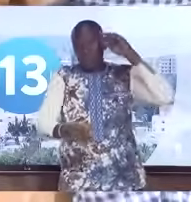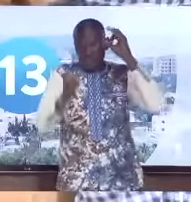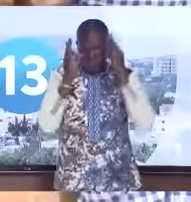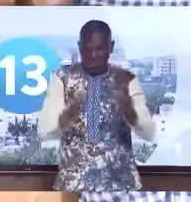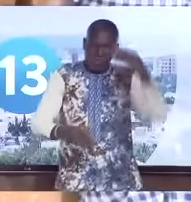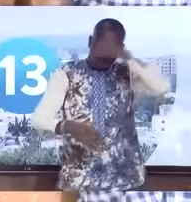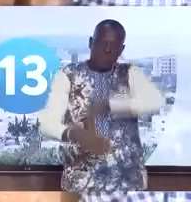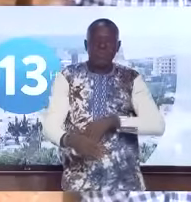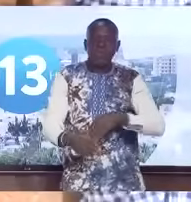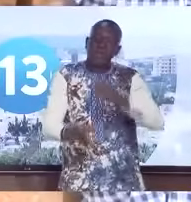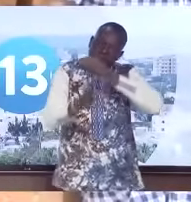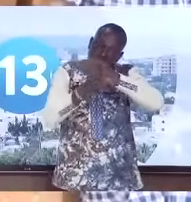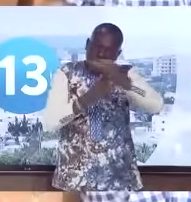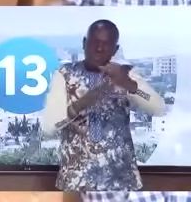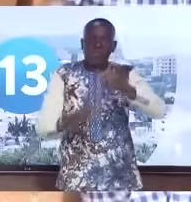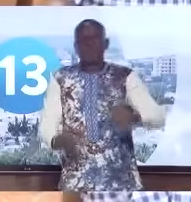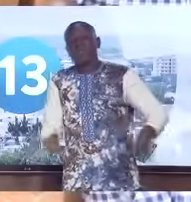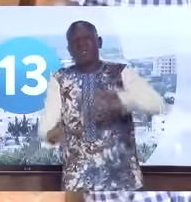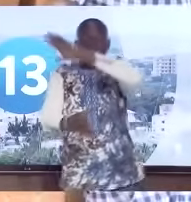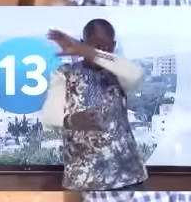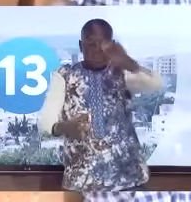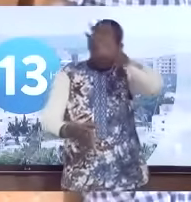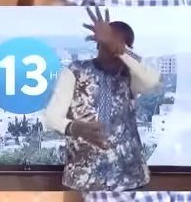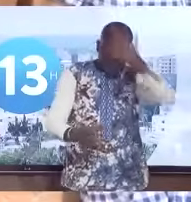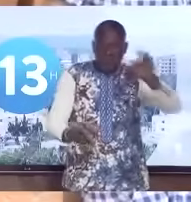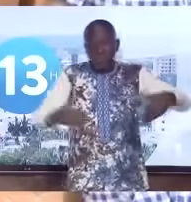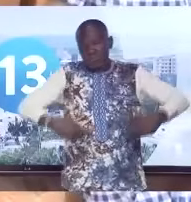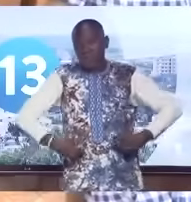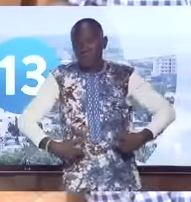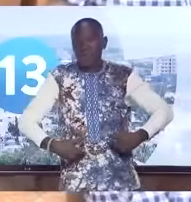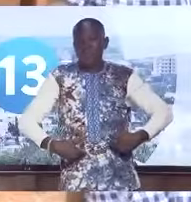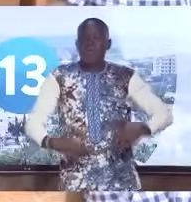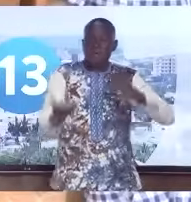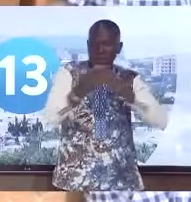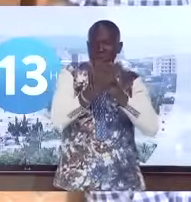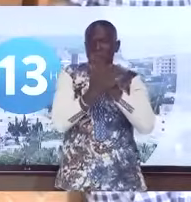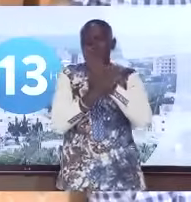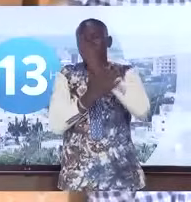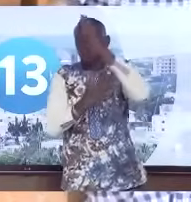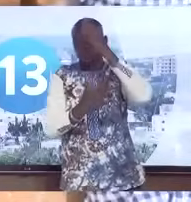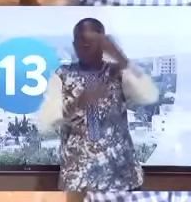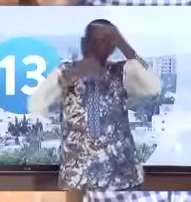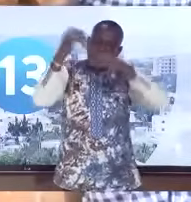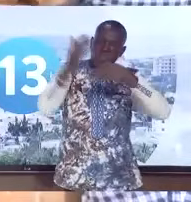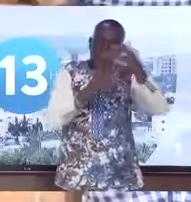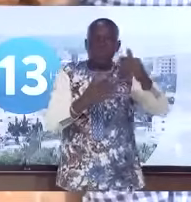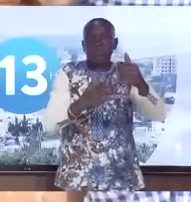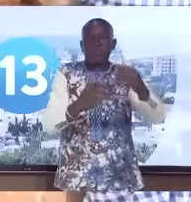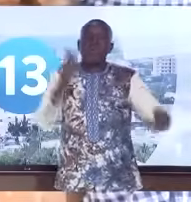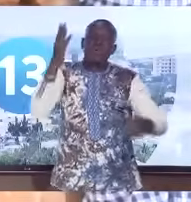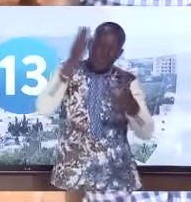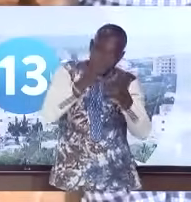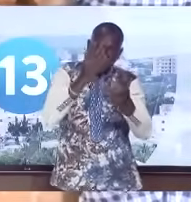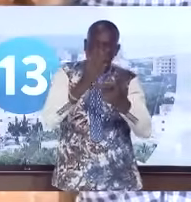occasion, formé 120 jeunes et à travers cette infrastructure, notamment en plomberie, voilà,